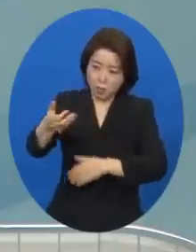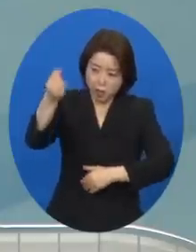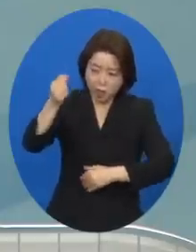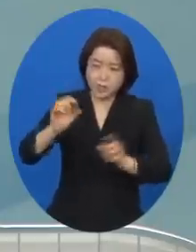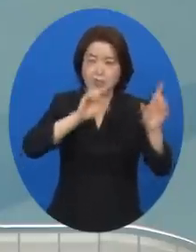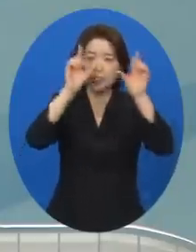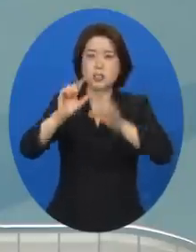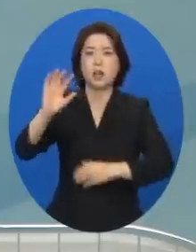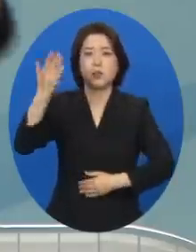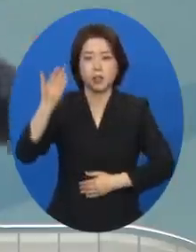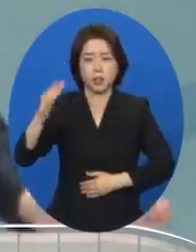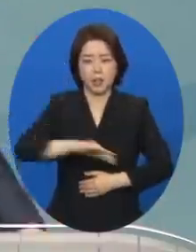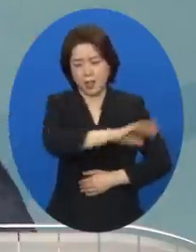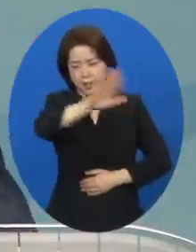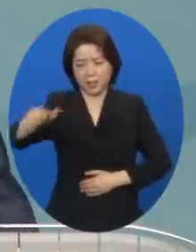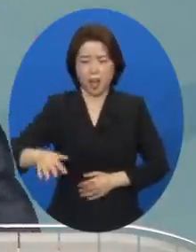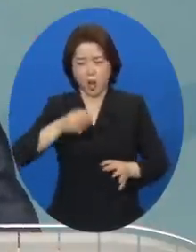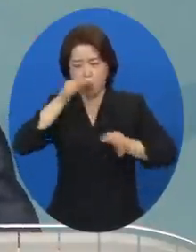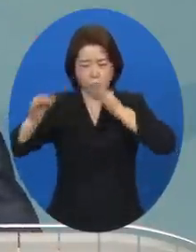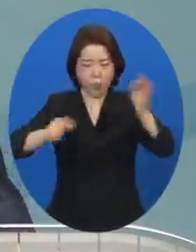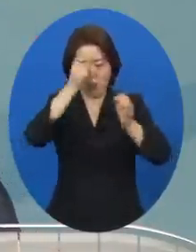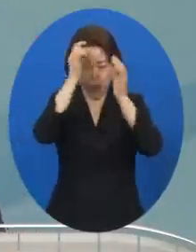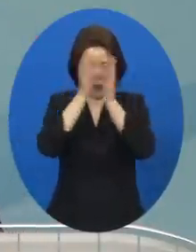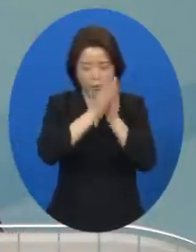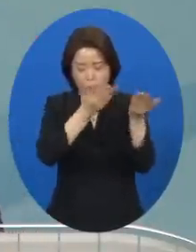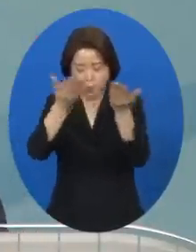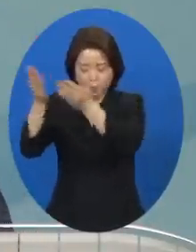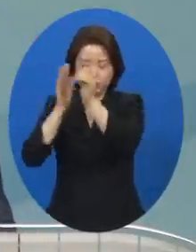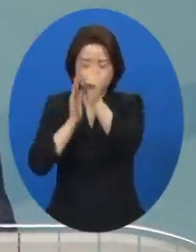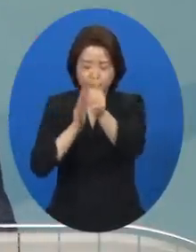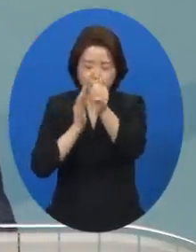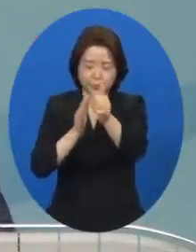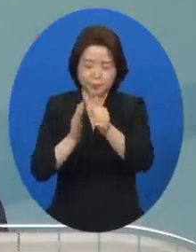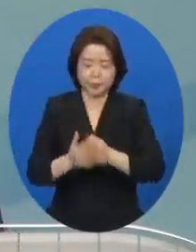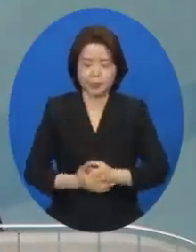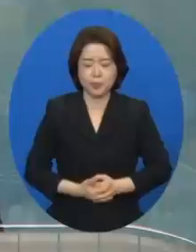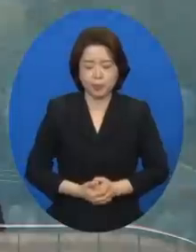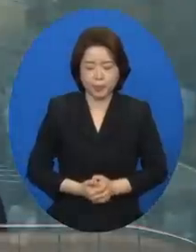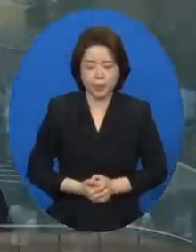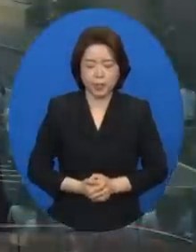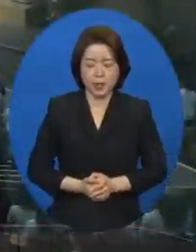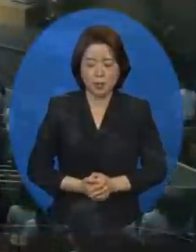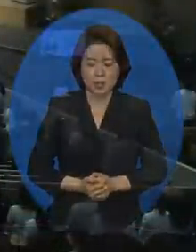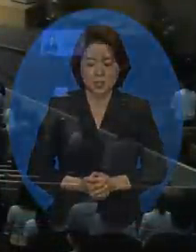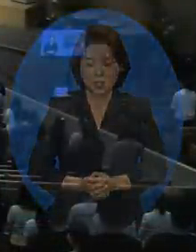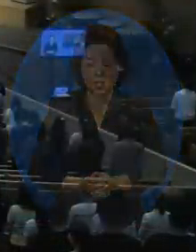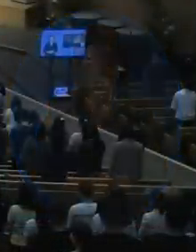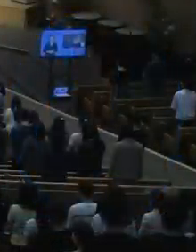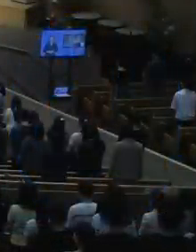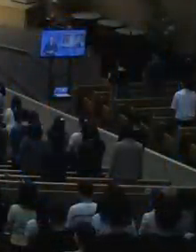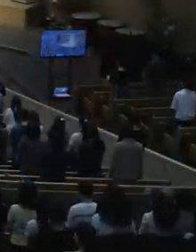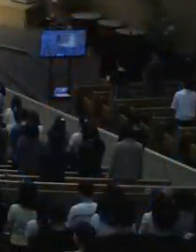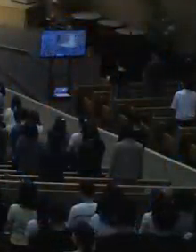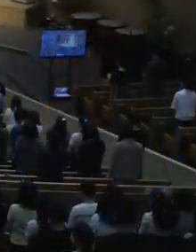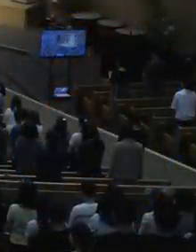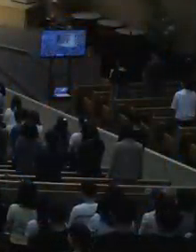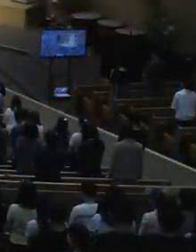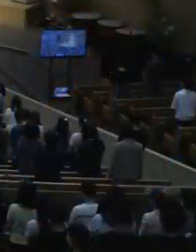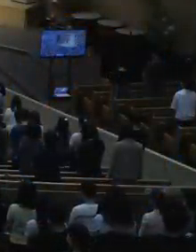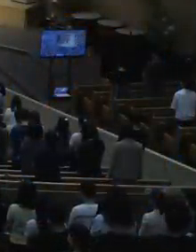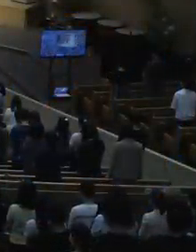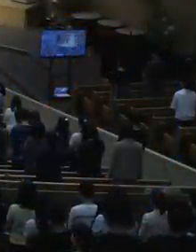살게 되기를 우리 다같이 통성으로 기도하겠습니다 은혜와 사랑에 중 만 할 수 있는가 너으 생각합니다